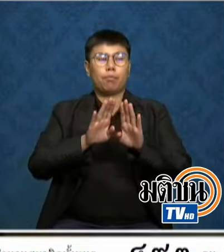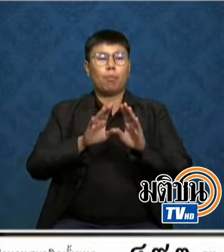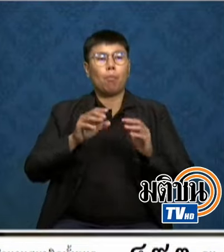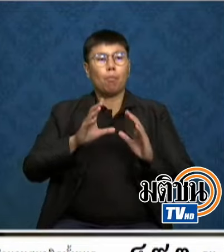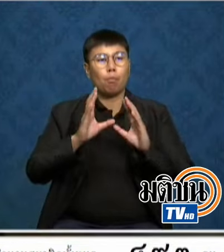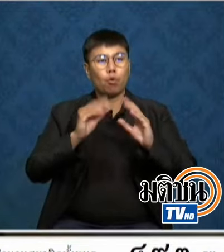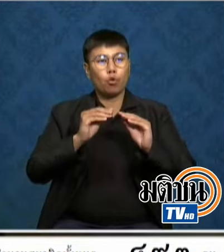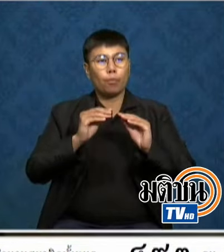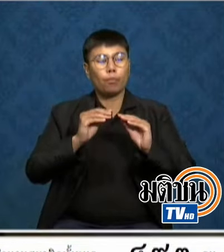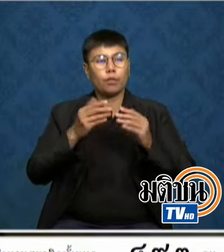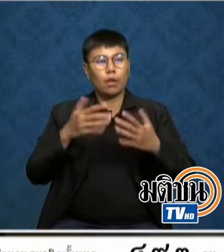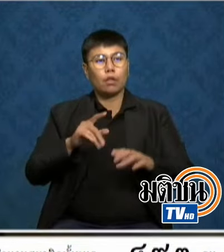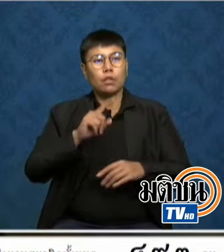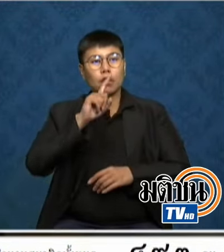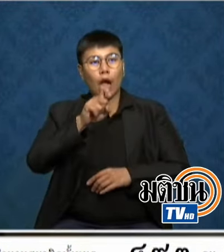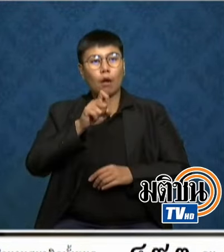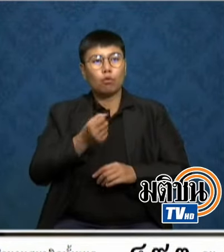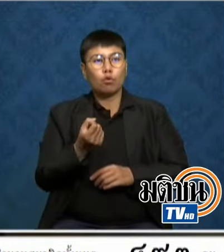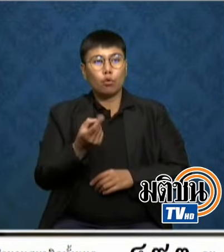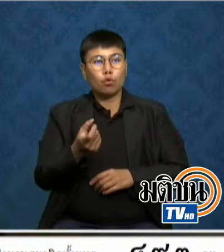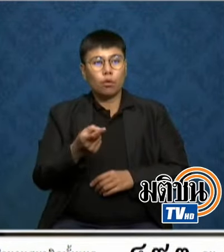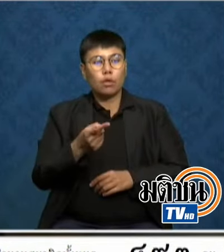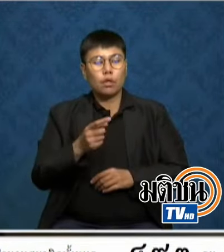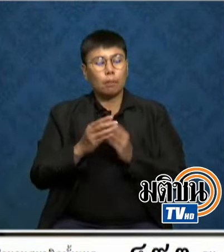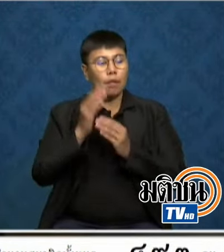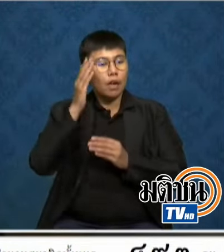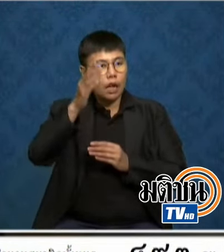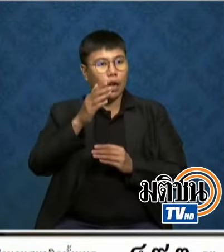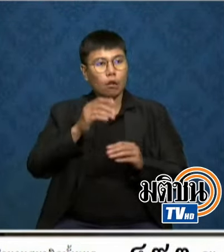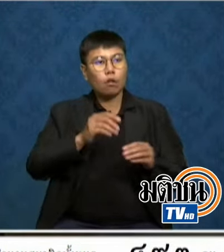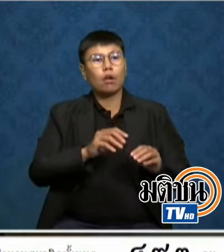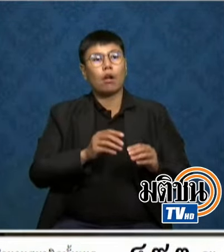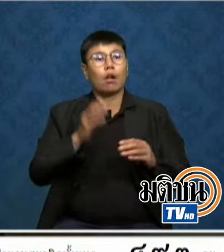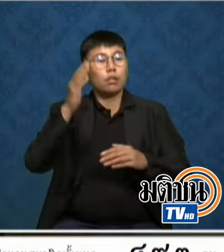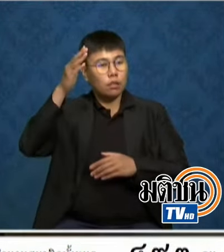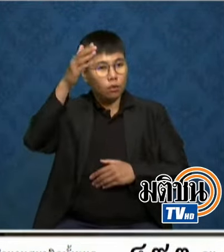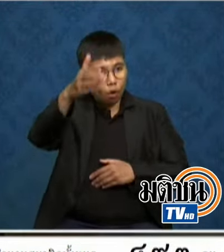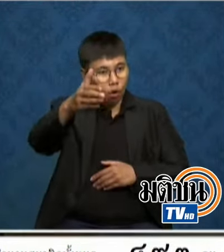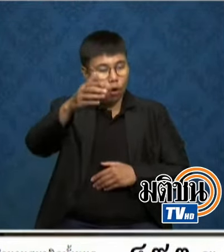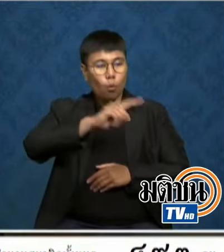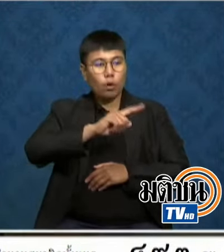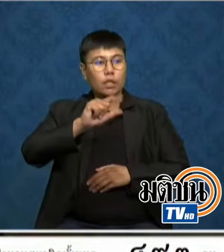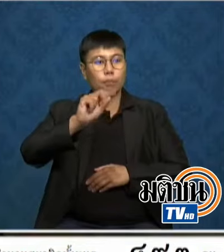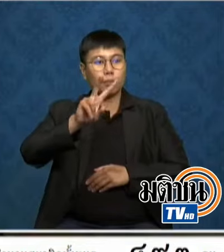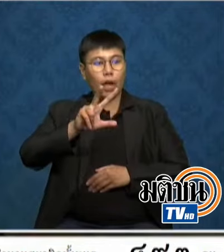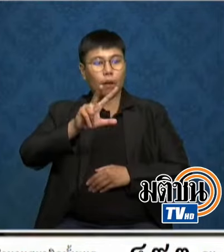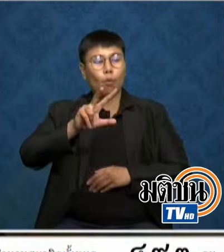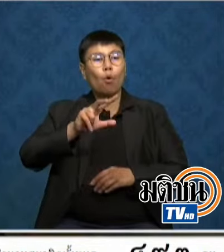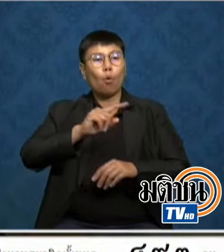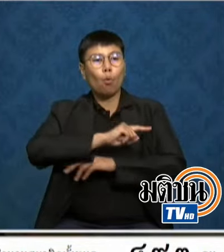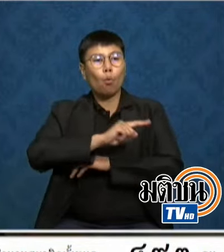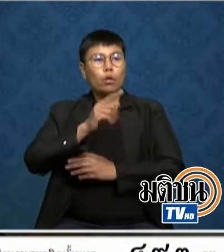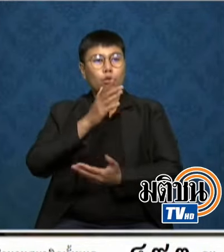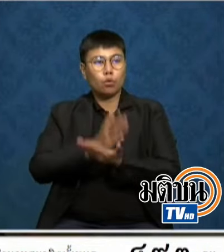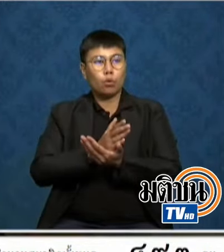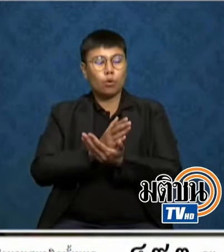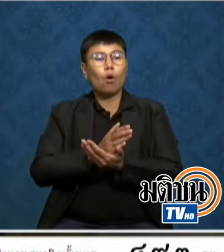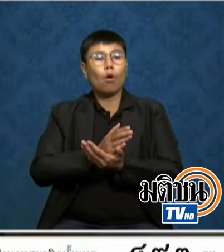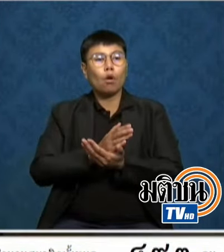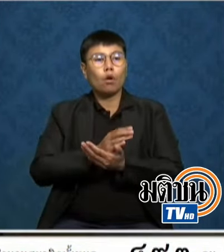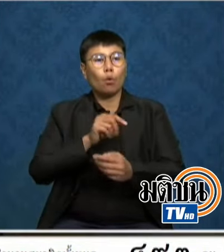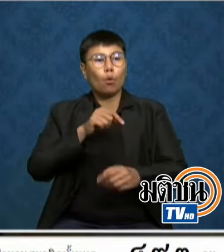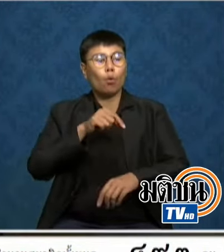หลือแค่การถามกระทู้สดเนี่ยแค่สัปดาห์หน้าและสัปดาห์ถัดไปนะครับและสัปดาห์ถัดไปนะครับวันที่23เป็นวันหยุดนะครับวันพุธเป็นวัน